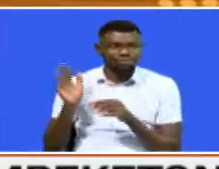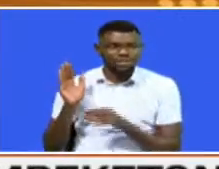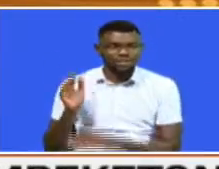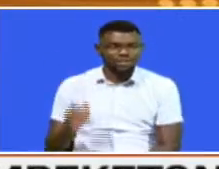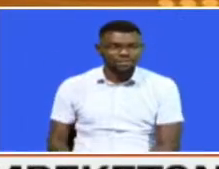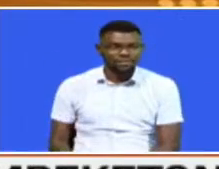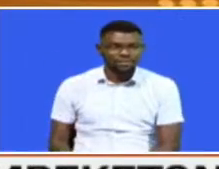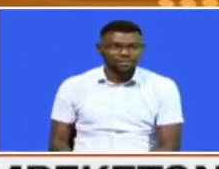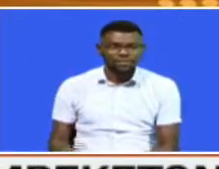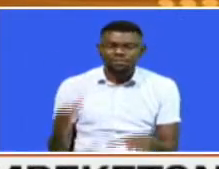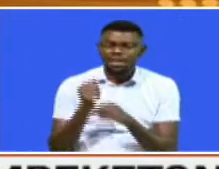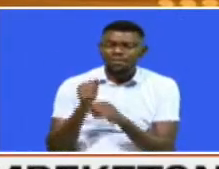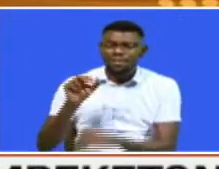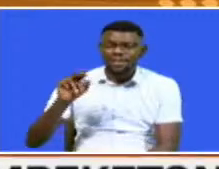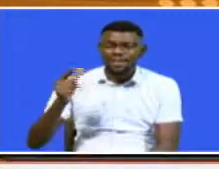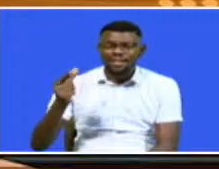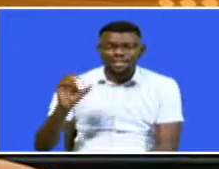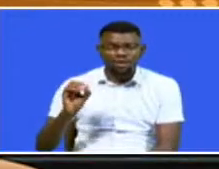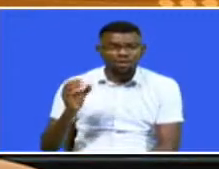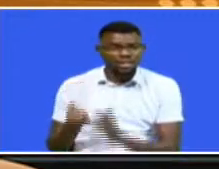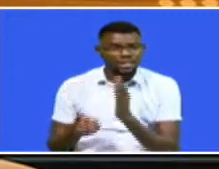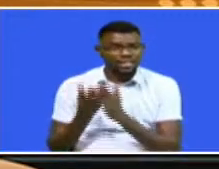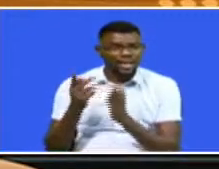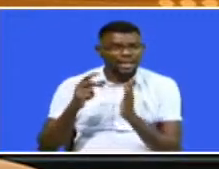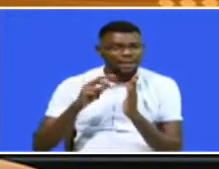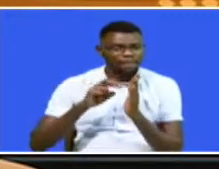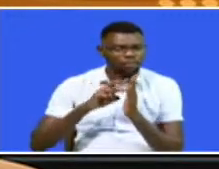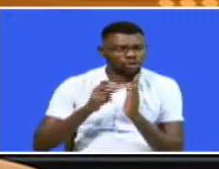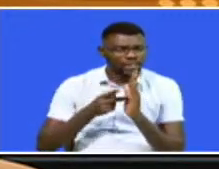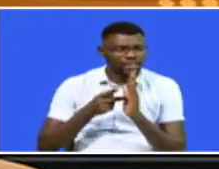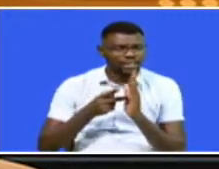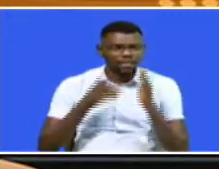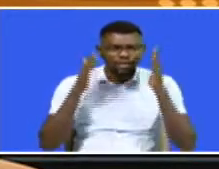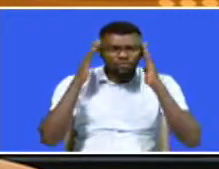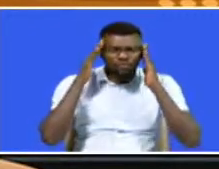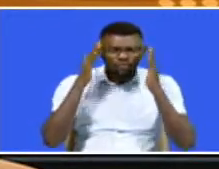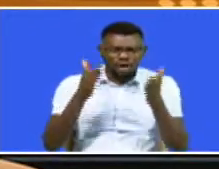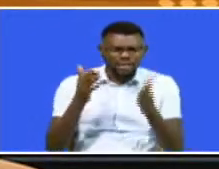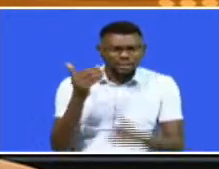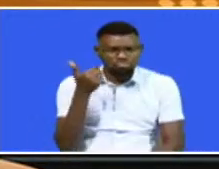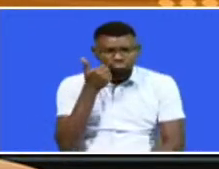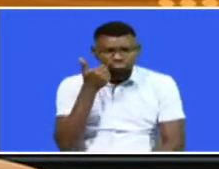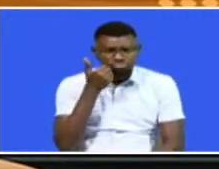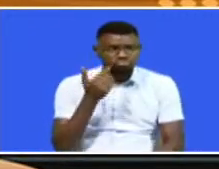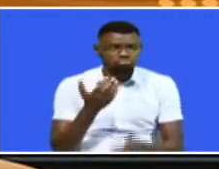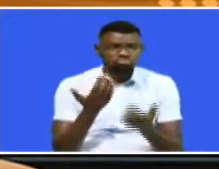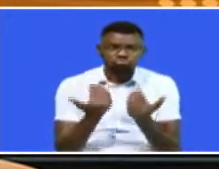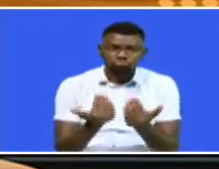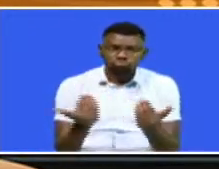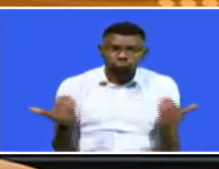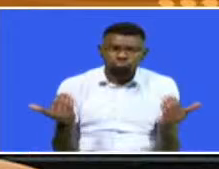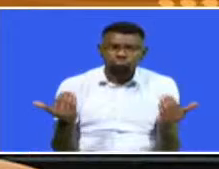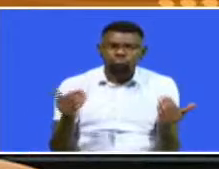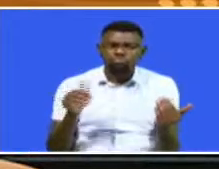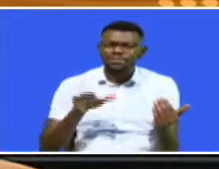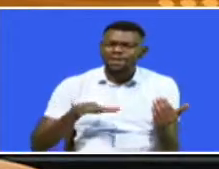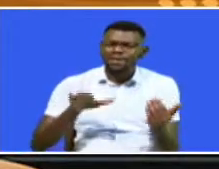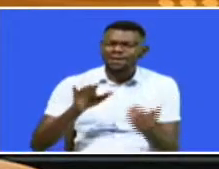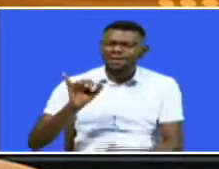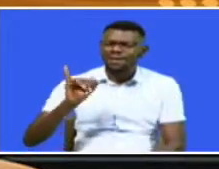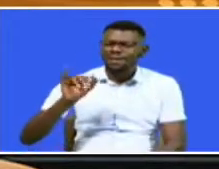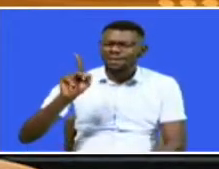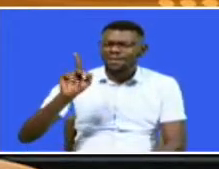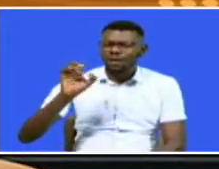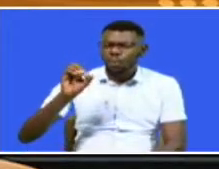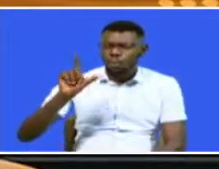Shirika moja lisilo la serikali limeanzisha mradi wa kuangazia magonjwa yanayowaathiri watoto katika maeneo ya Lurambi na Ikolomani,